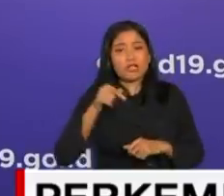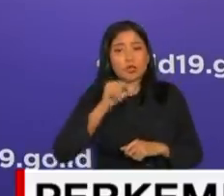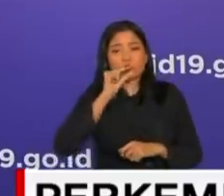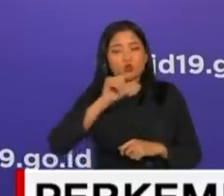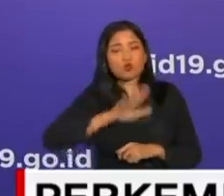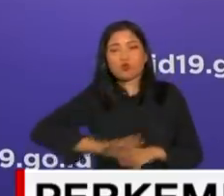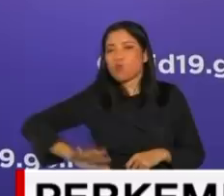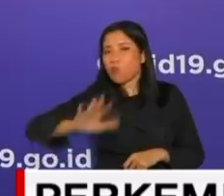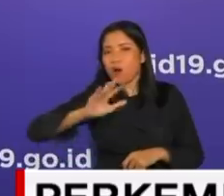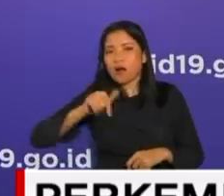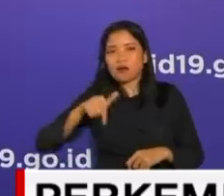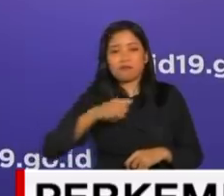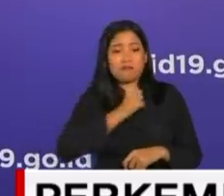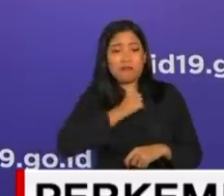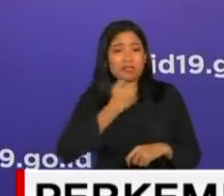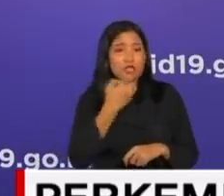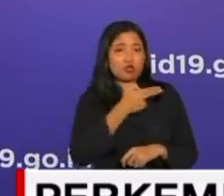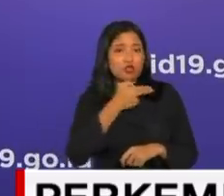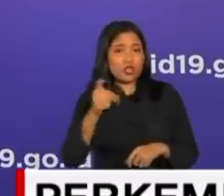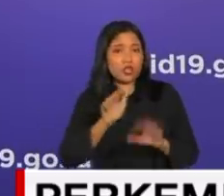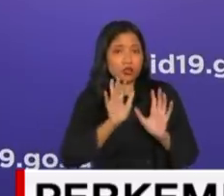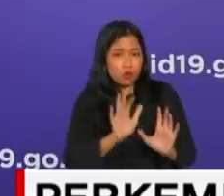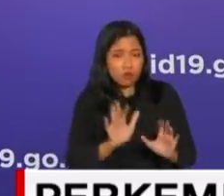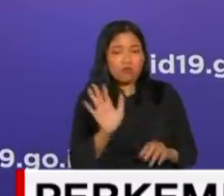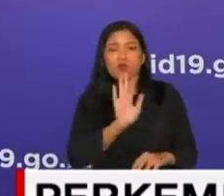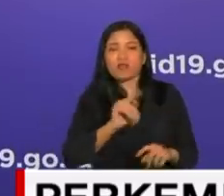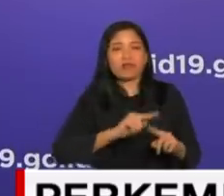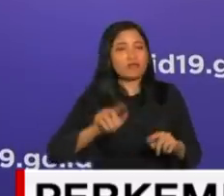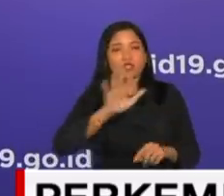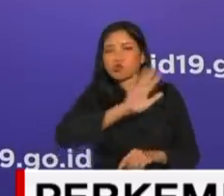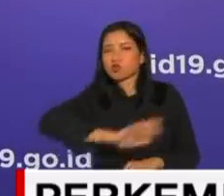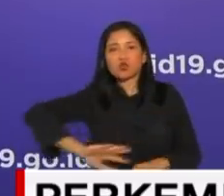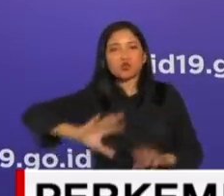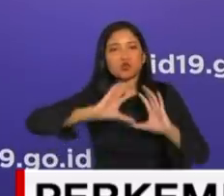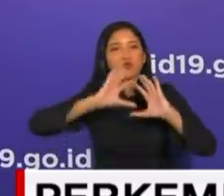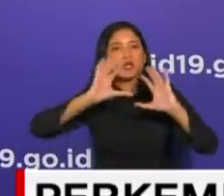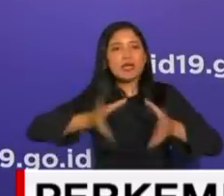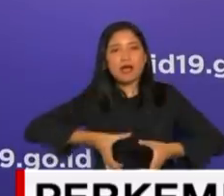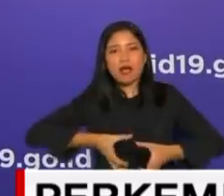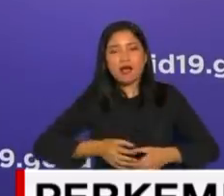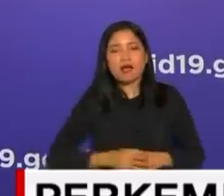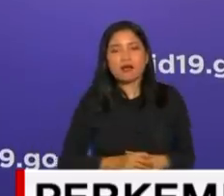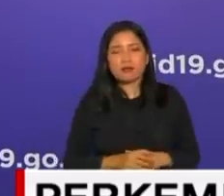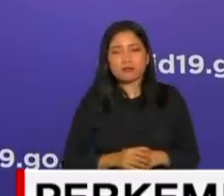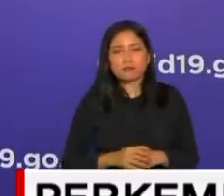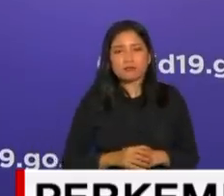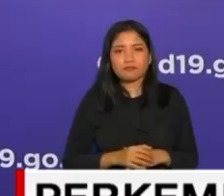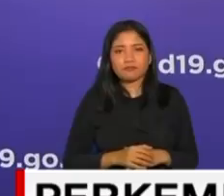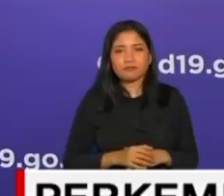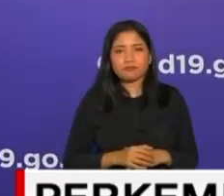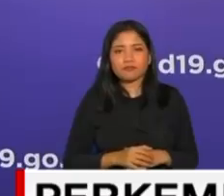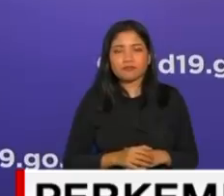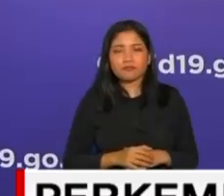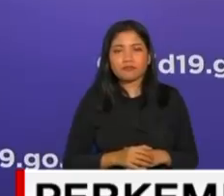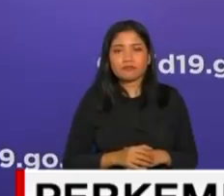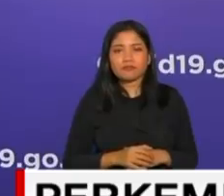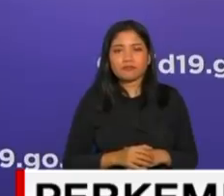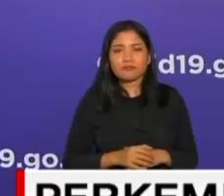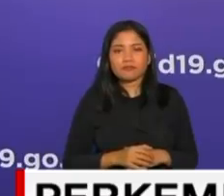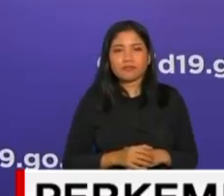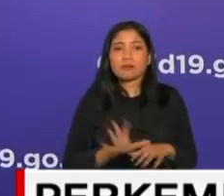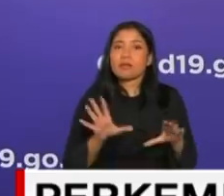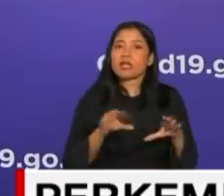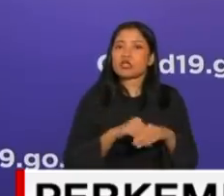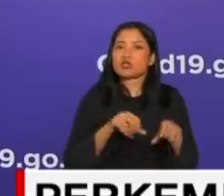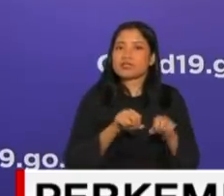bukan hanya bangsa kita tetapi di seluruh dunia melakukan hal yang sama Hai di dalam sistem secara